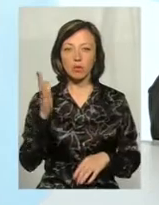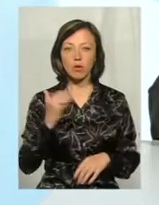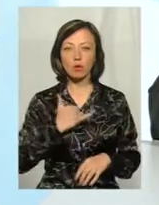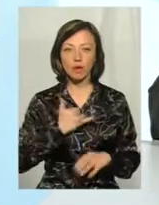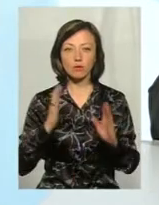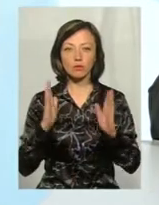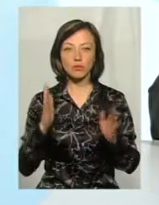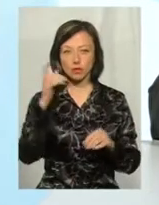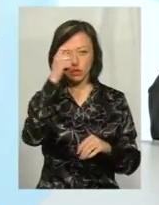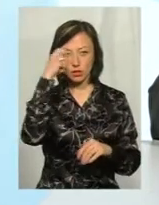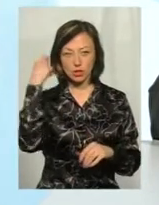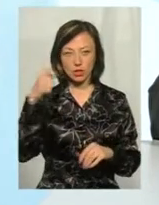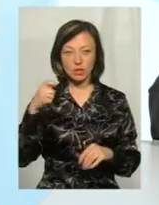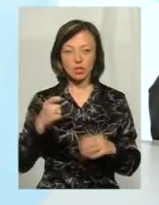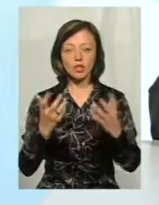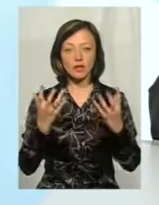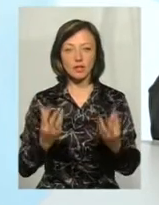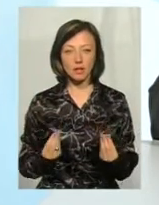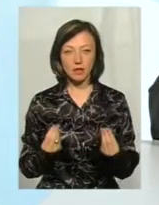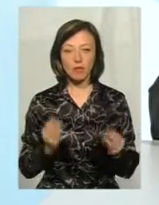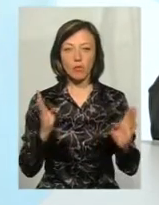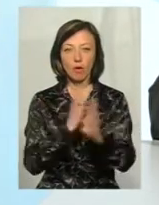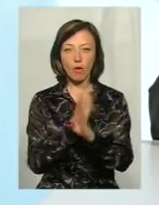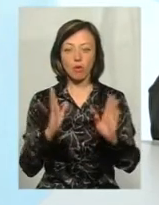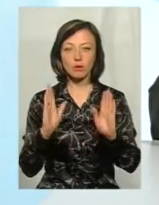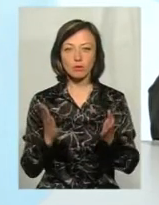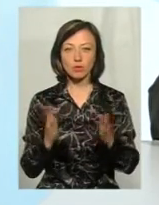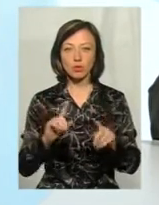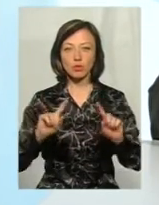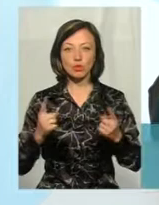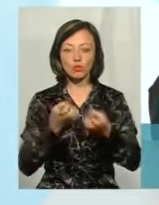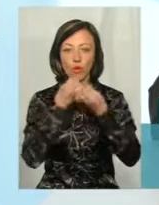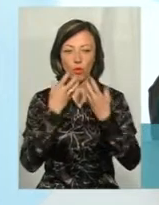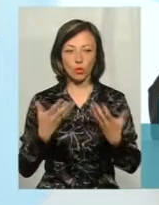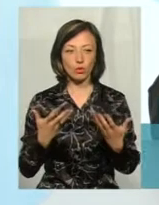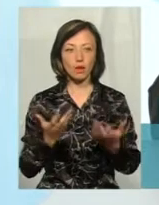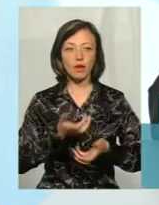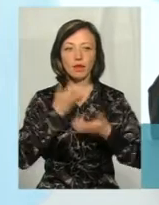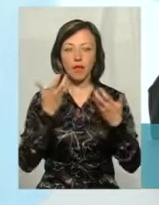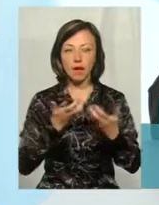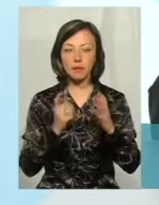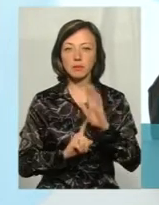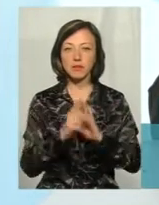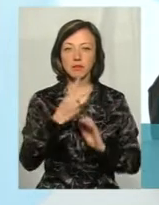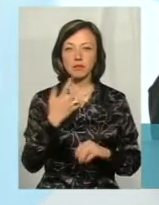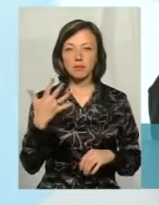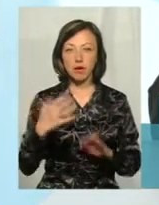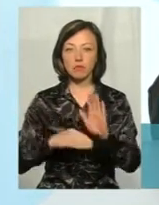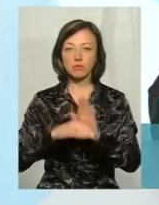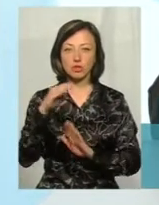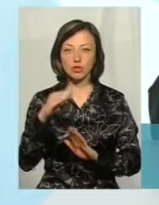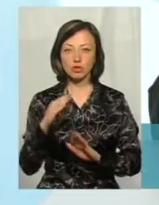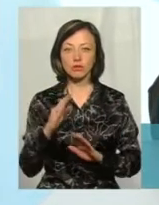жаркі дні, погода буде стояти надзвичайно хороша. Тепло, температура 25 і вище